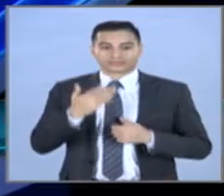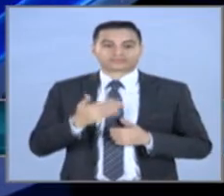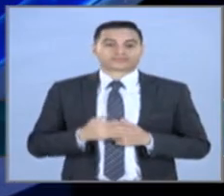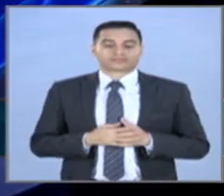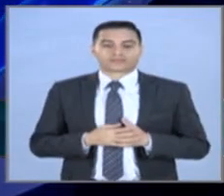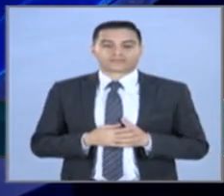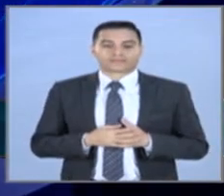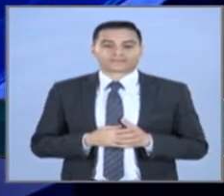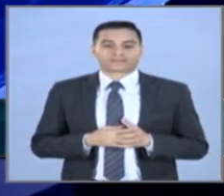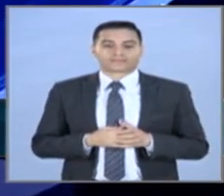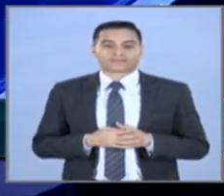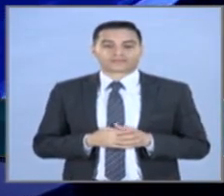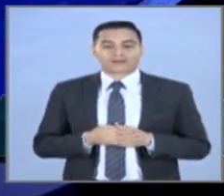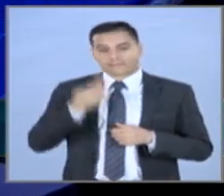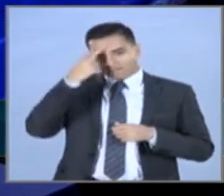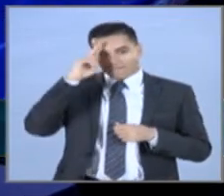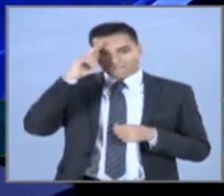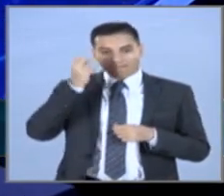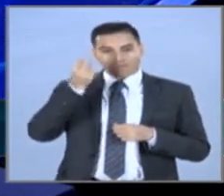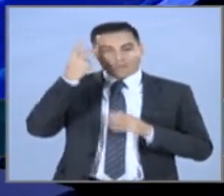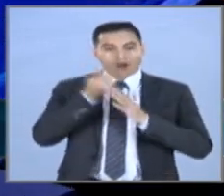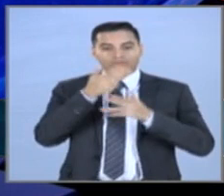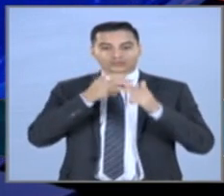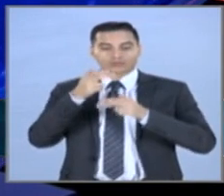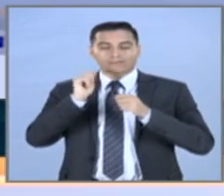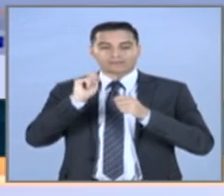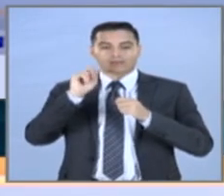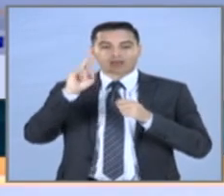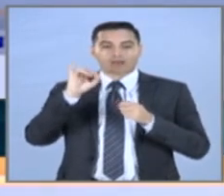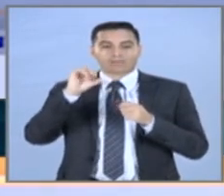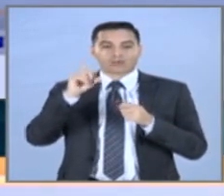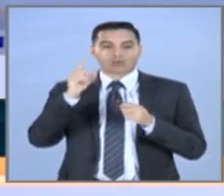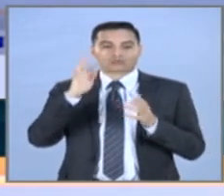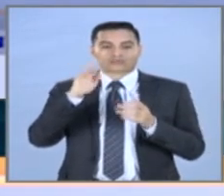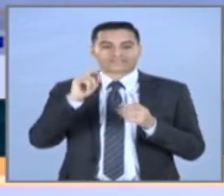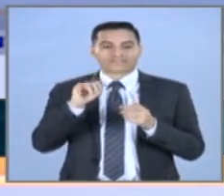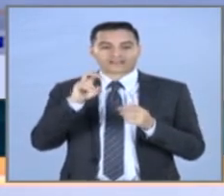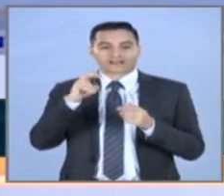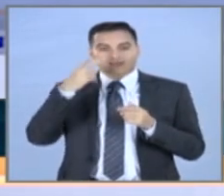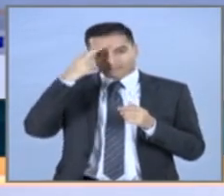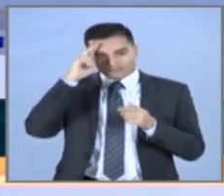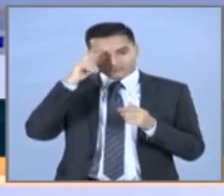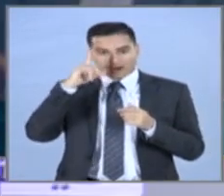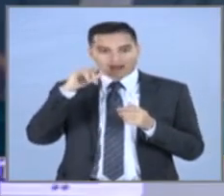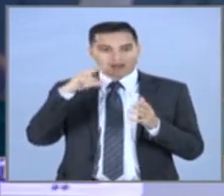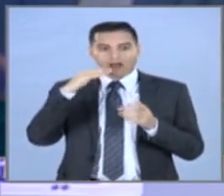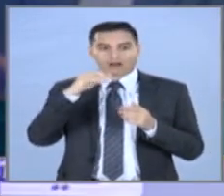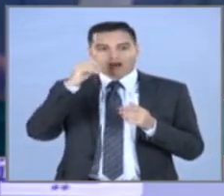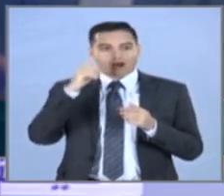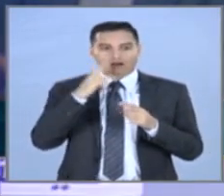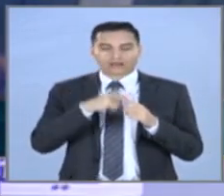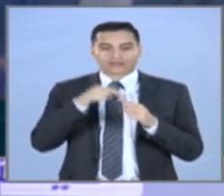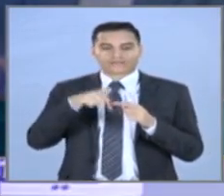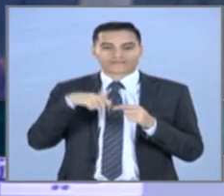كاونتر. من هو مؤلف الموسيقى التصويرية لفيلم تيمور وشفيقة؟ علي حجار. غلط. في أي